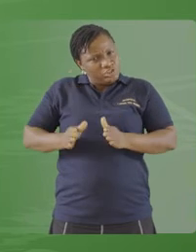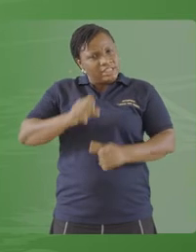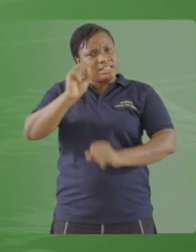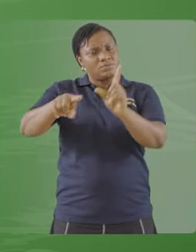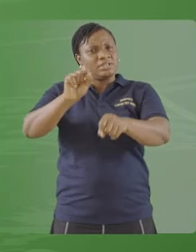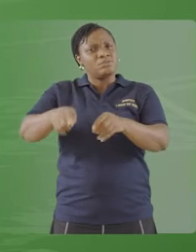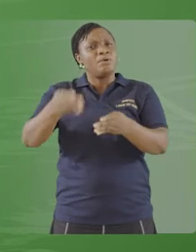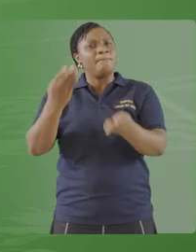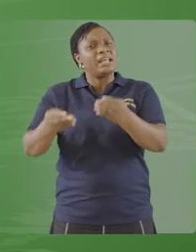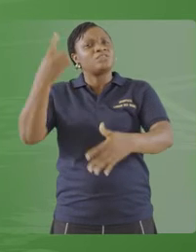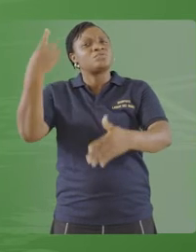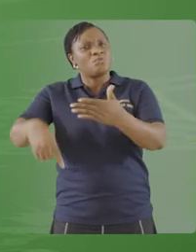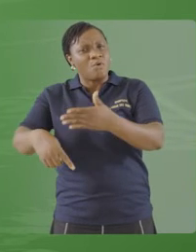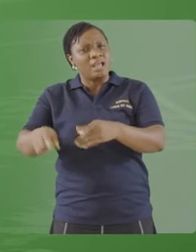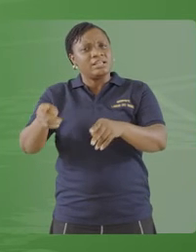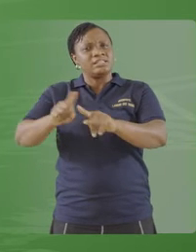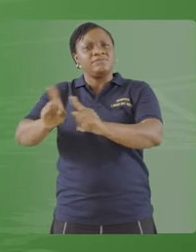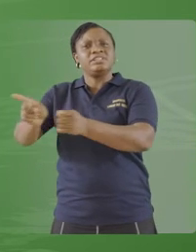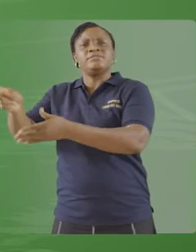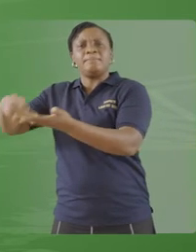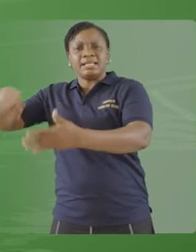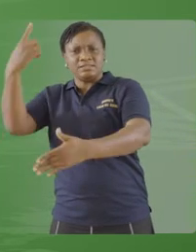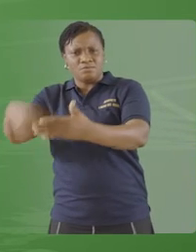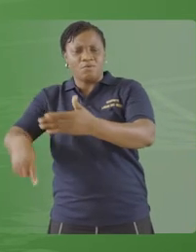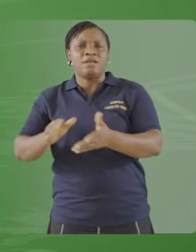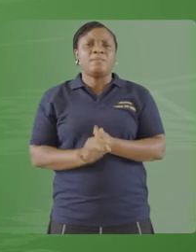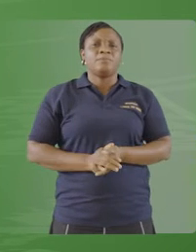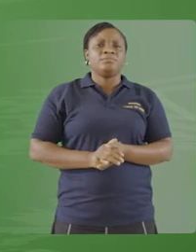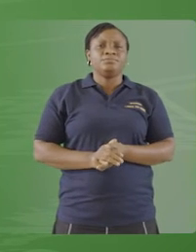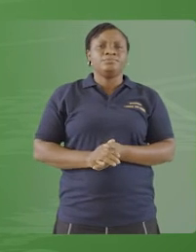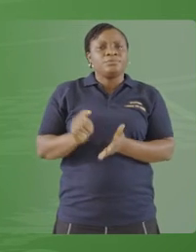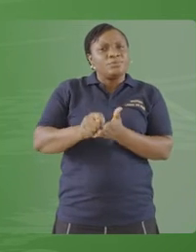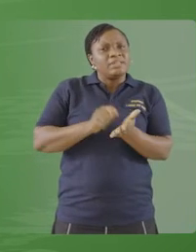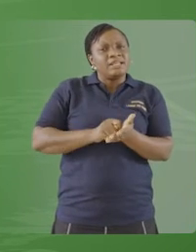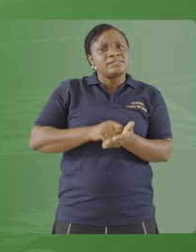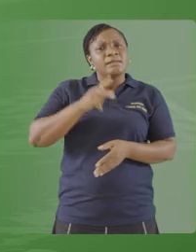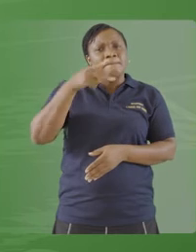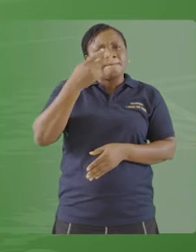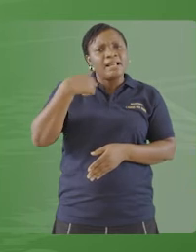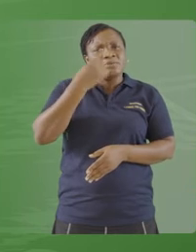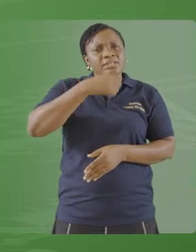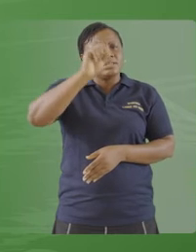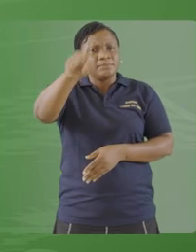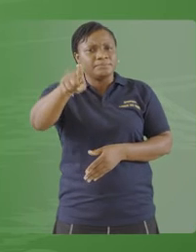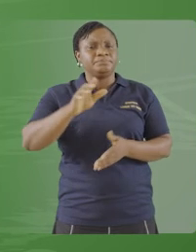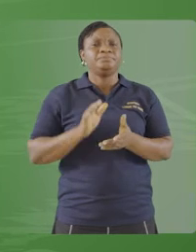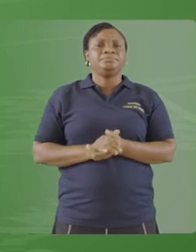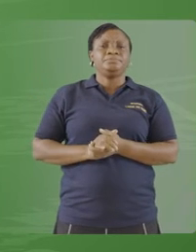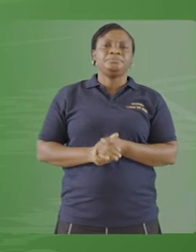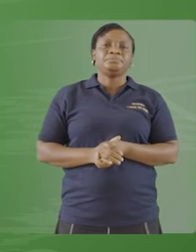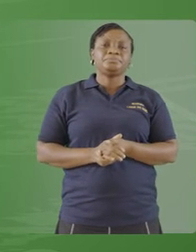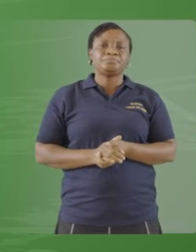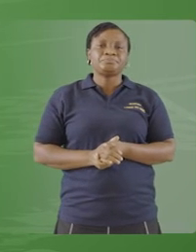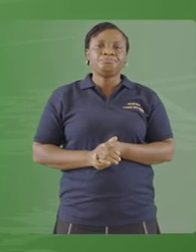d'une balance et ses différentes parties. De qui est-il question? Dans ce